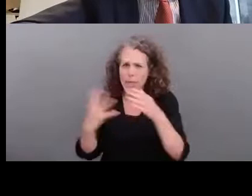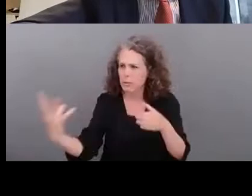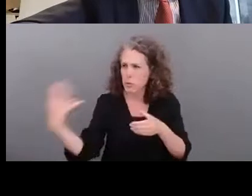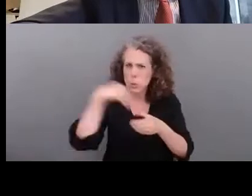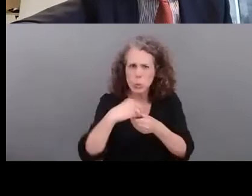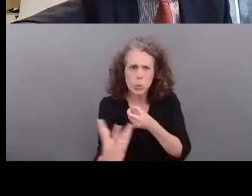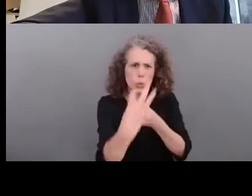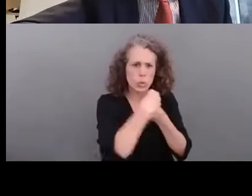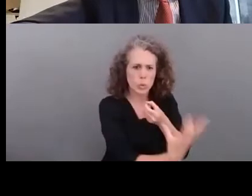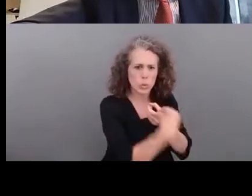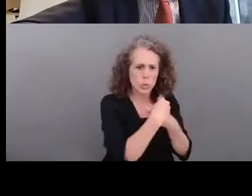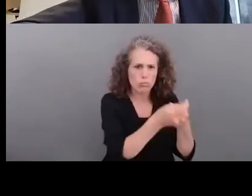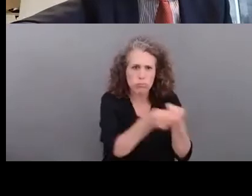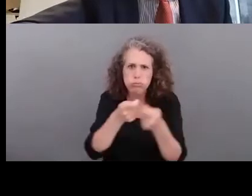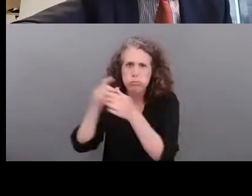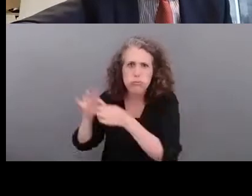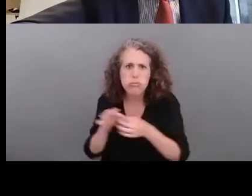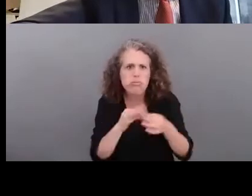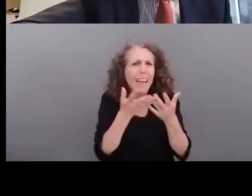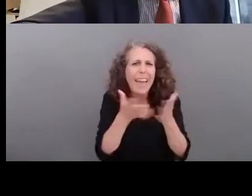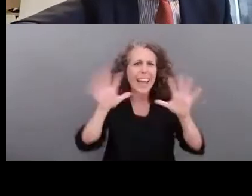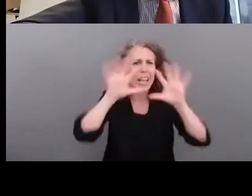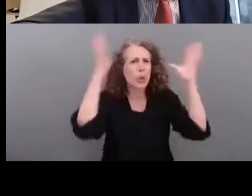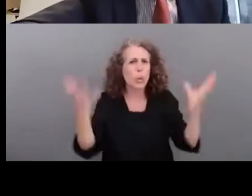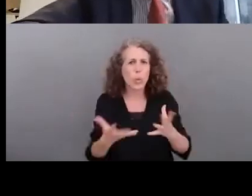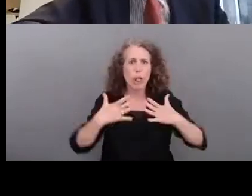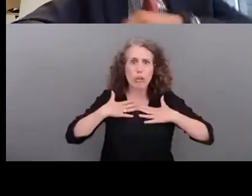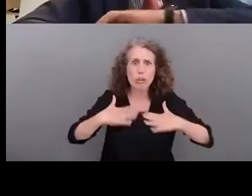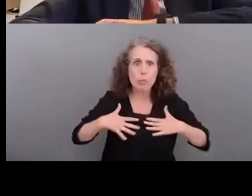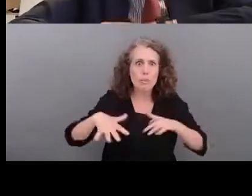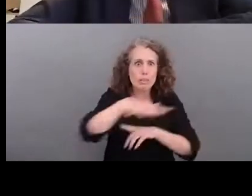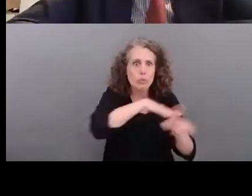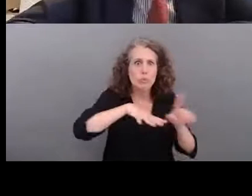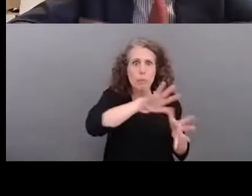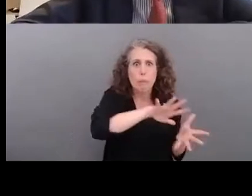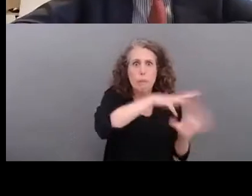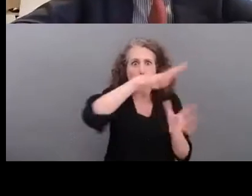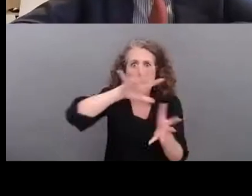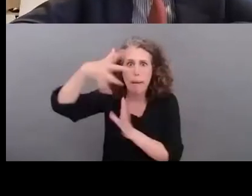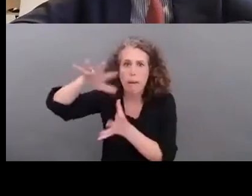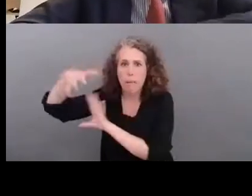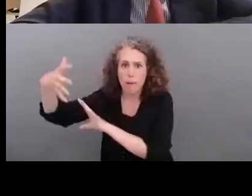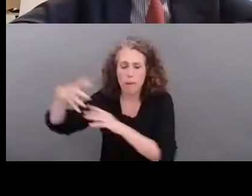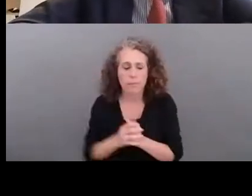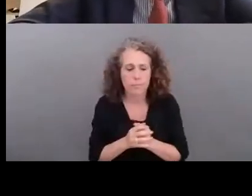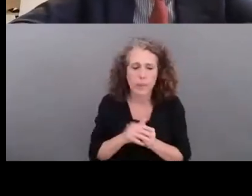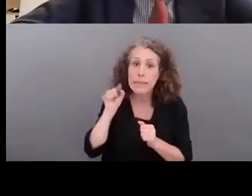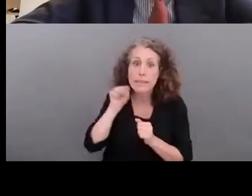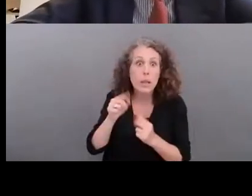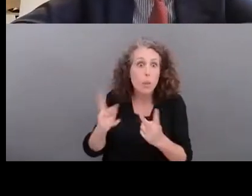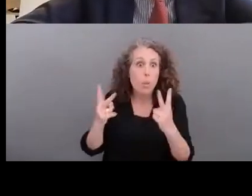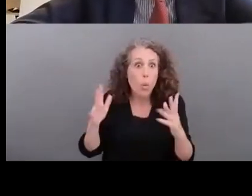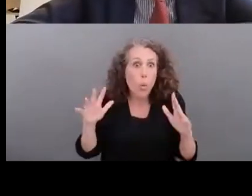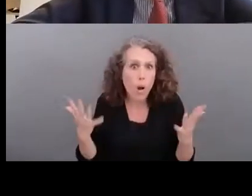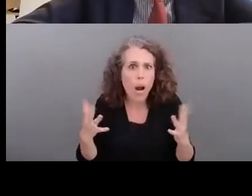de handicap par rapport aux crises humanitaires à travers le monde. Cela a été une chose très importante parce que de manière historique, les besoins